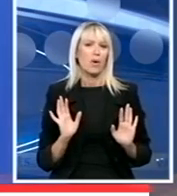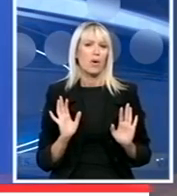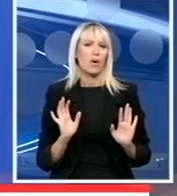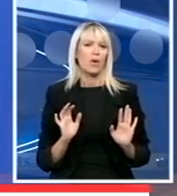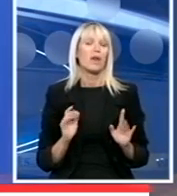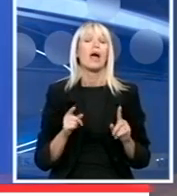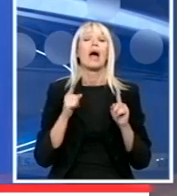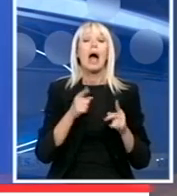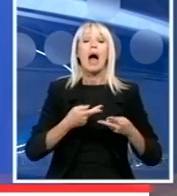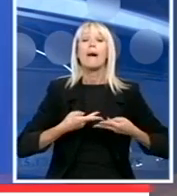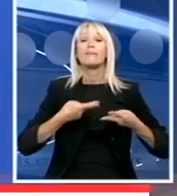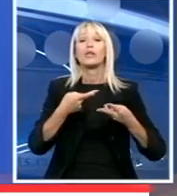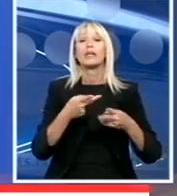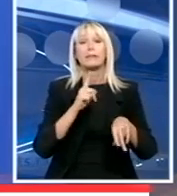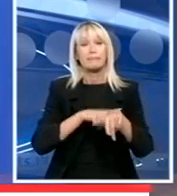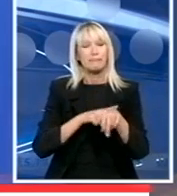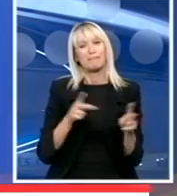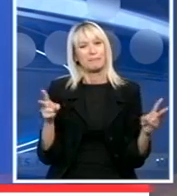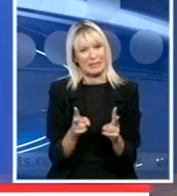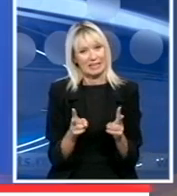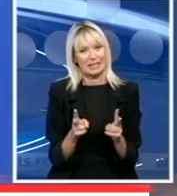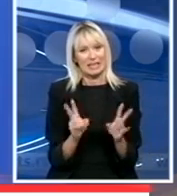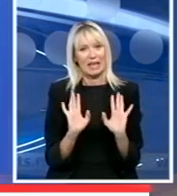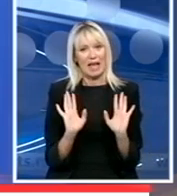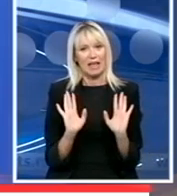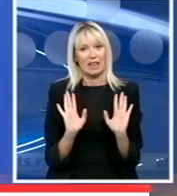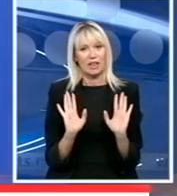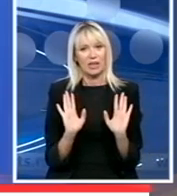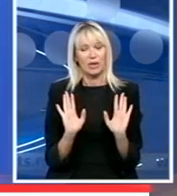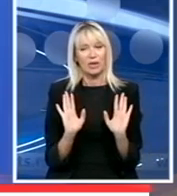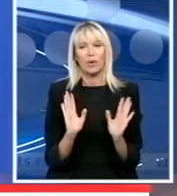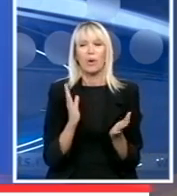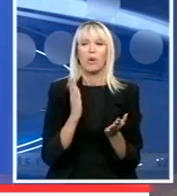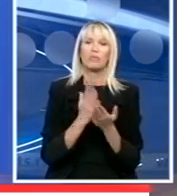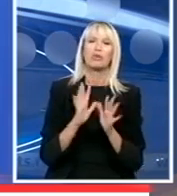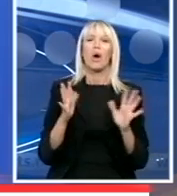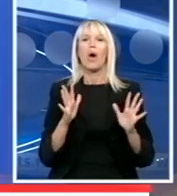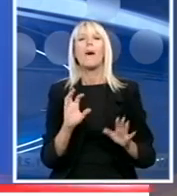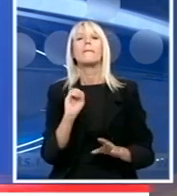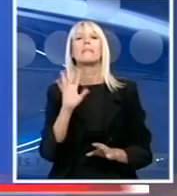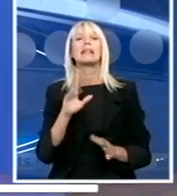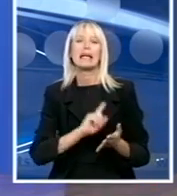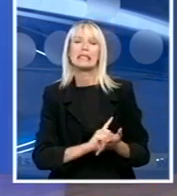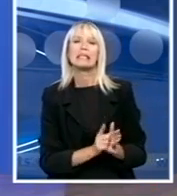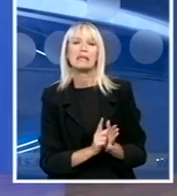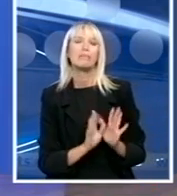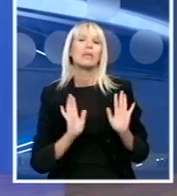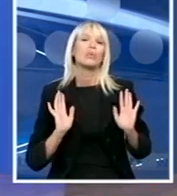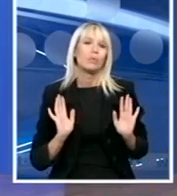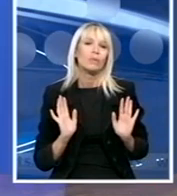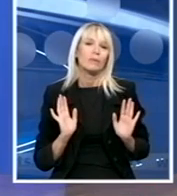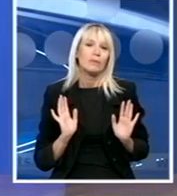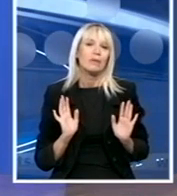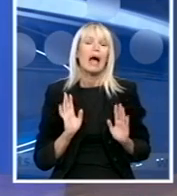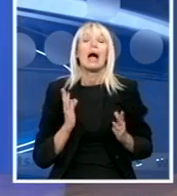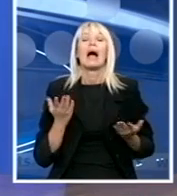suština. Posete su skraćene i one će biti oko 15 minuta, ali će